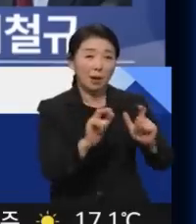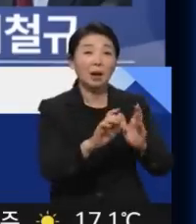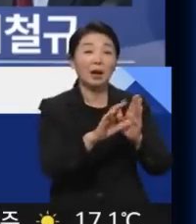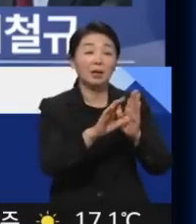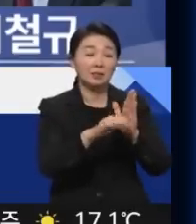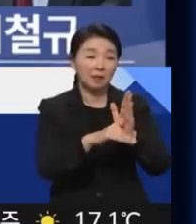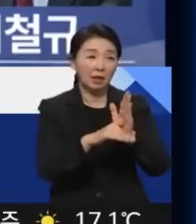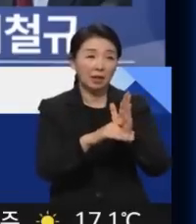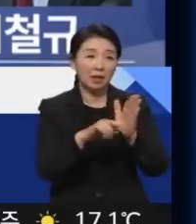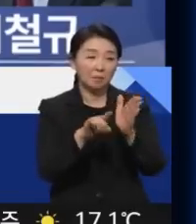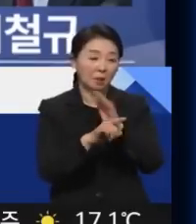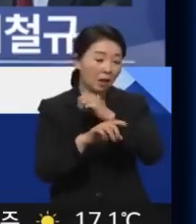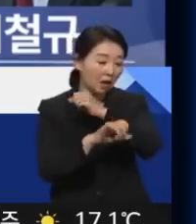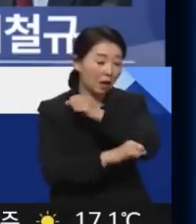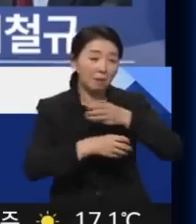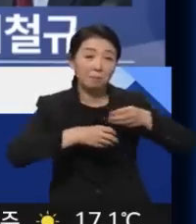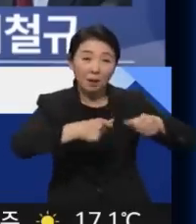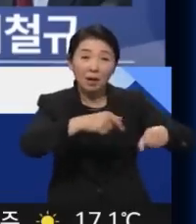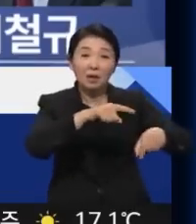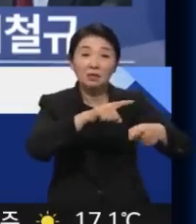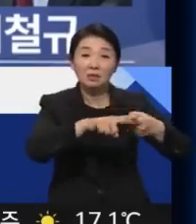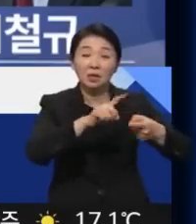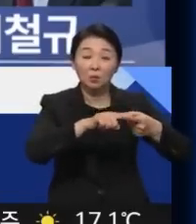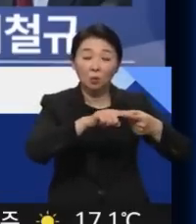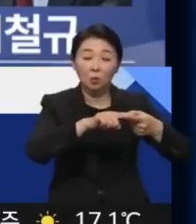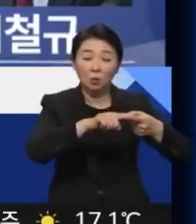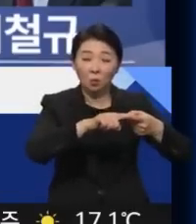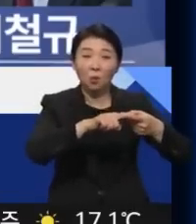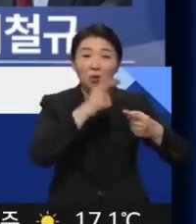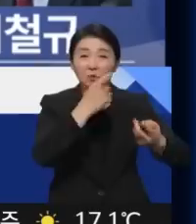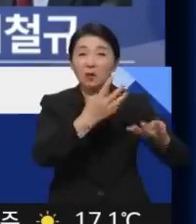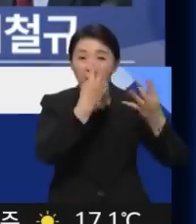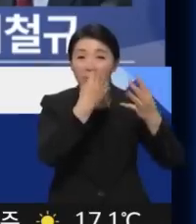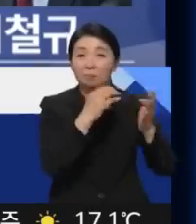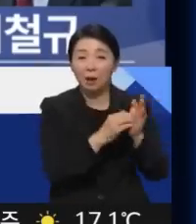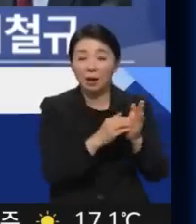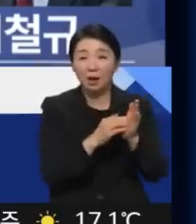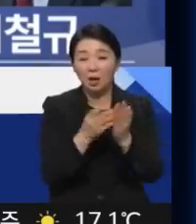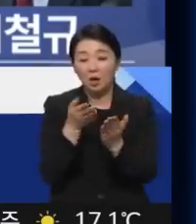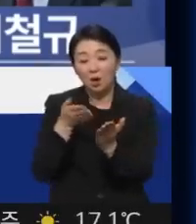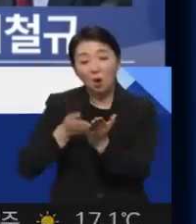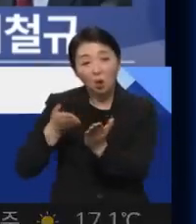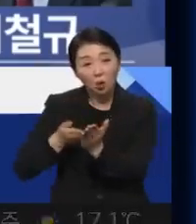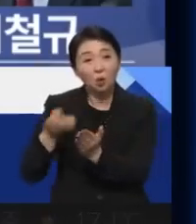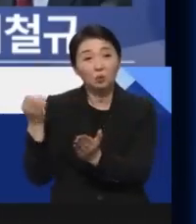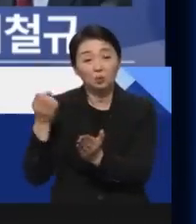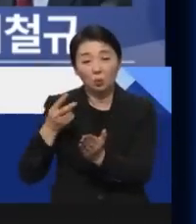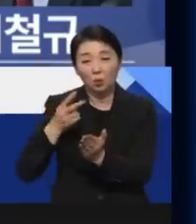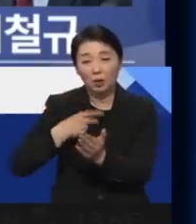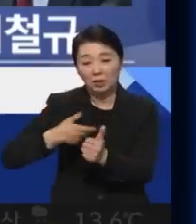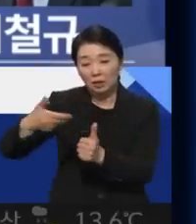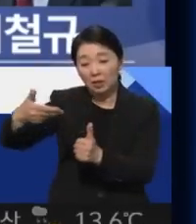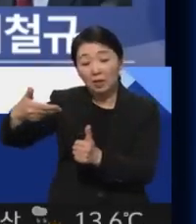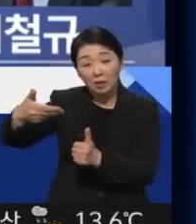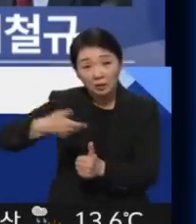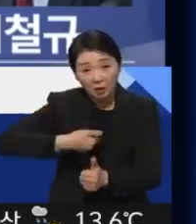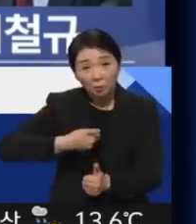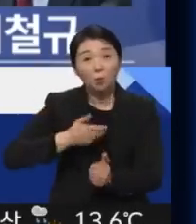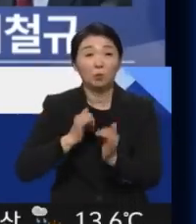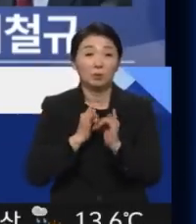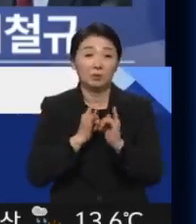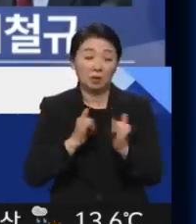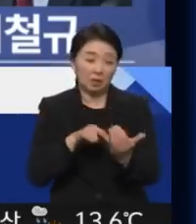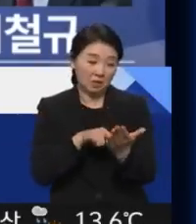적폐청산이라는 이름으로 사법처리를 해왔습니다. 지난 1년 동안 언론과 그다음에 또 이 제보자들에 의해 가지고 드러나